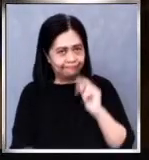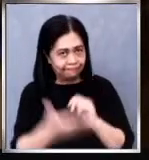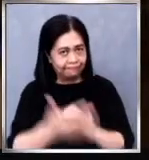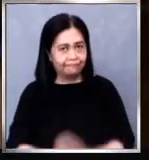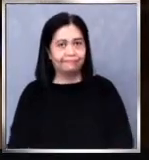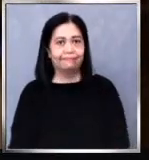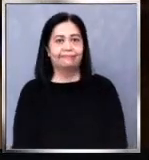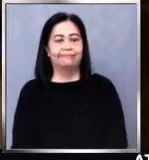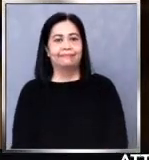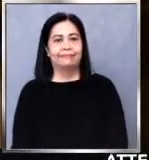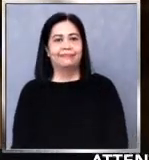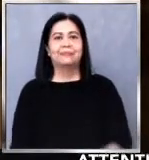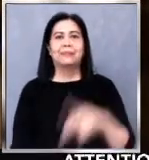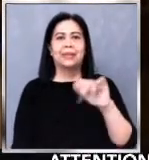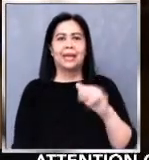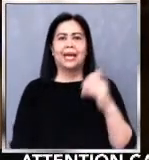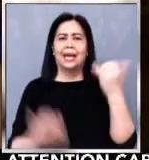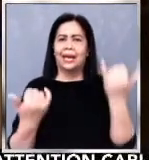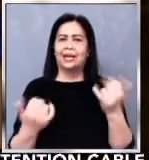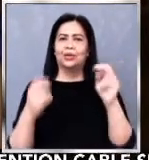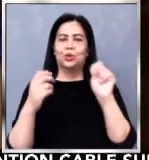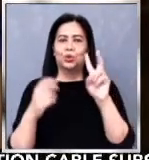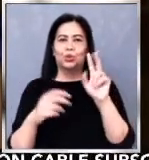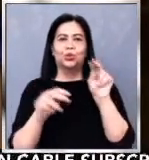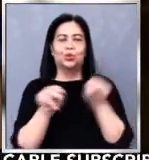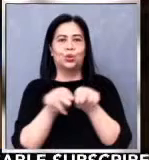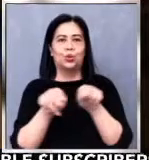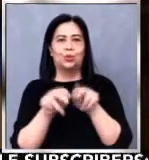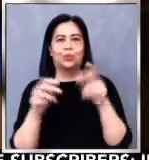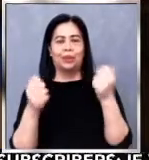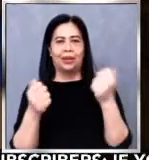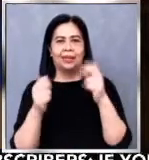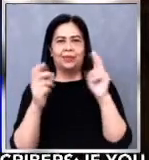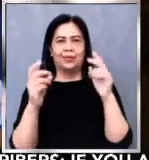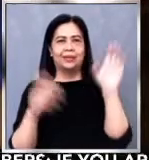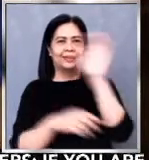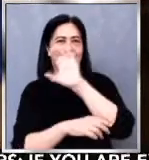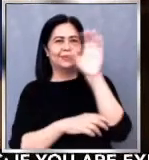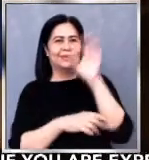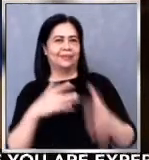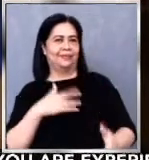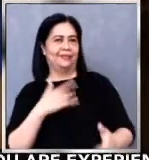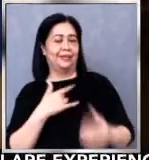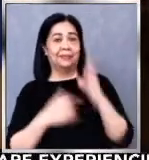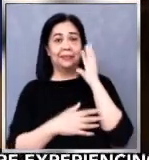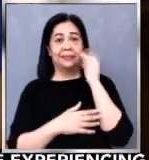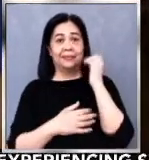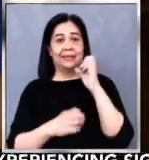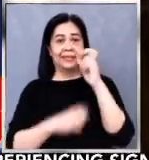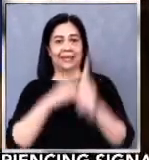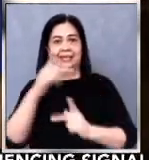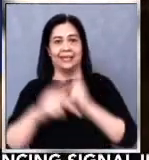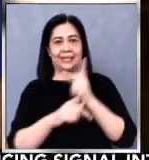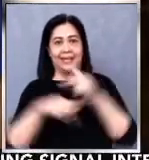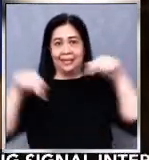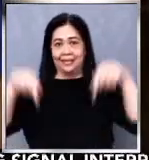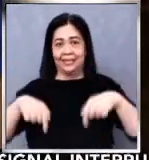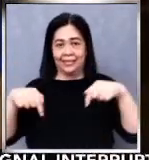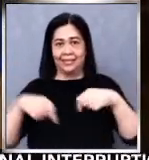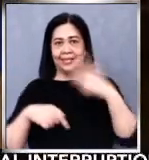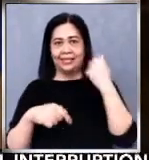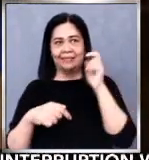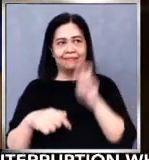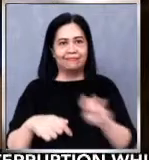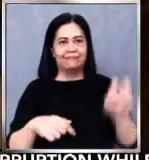Pia, new normal na pamamasyal with Christmas vibes. Yan nga ang mararanasan dito sa Enchanted Kingdom na sikat na pasyalan dito sa